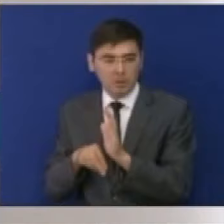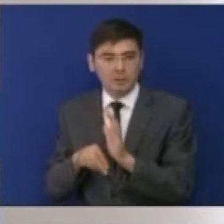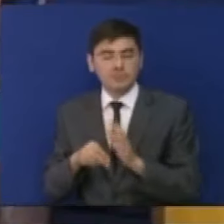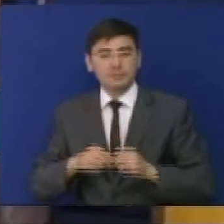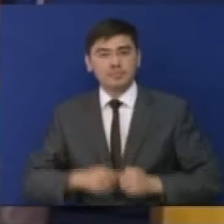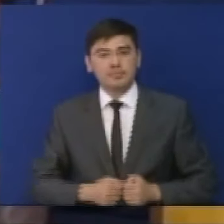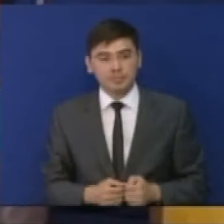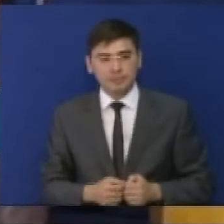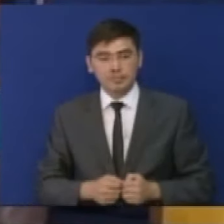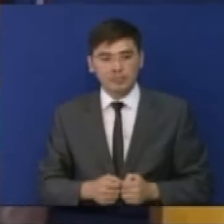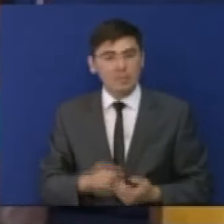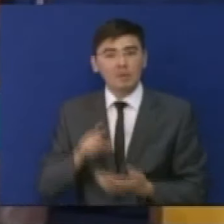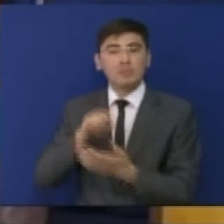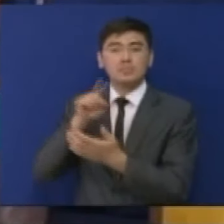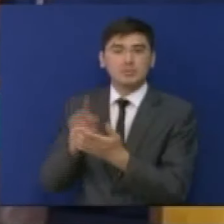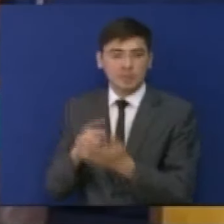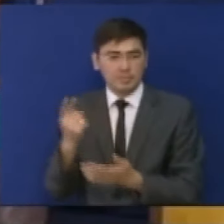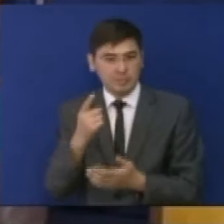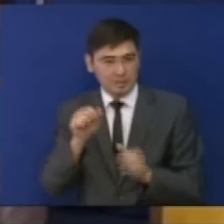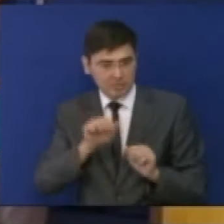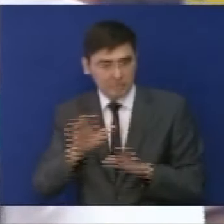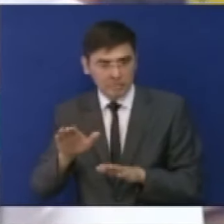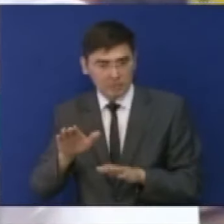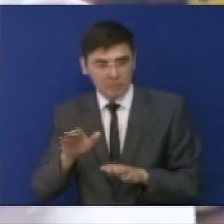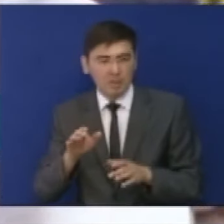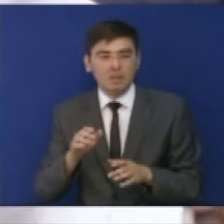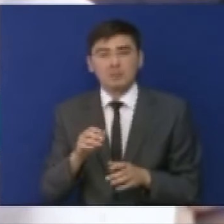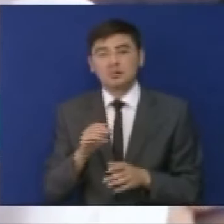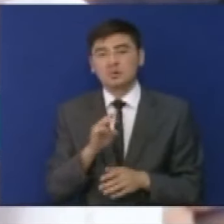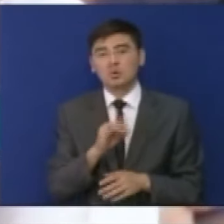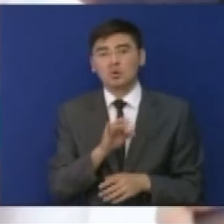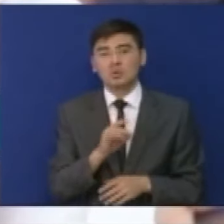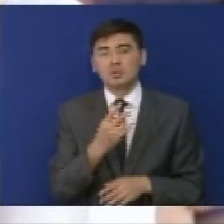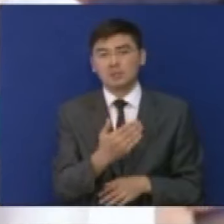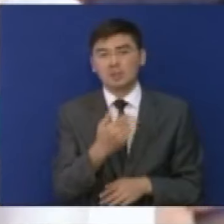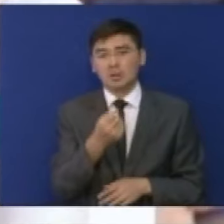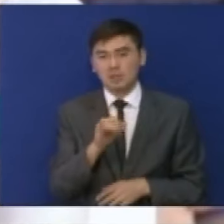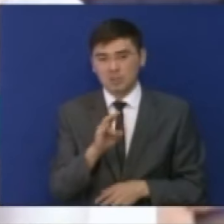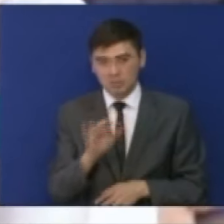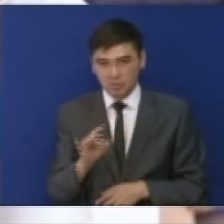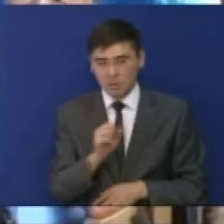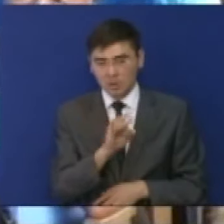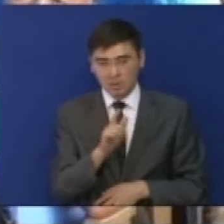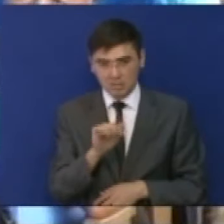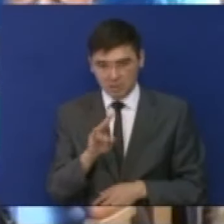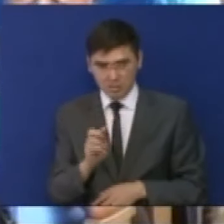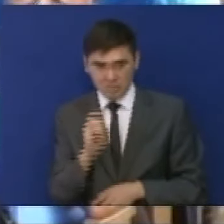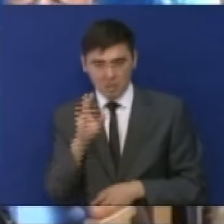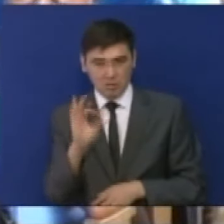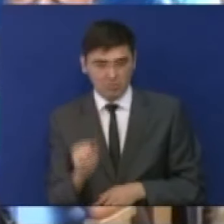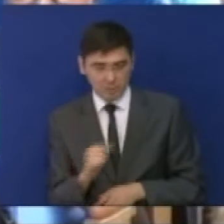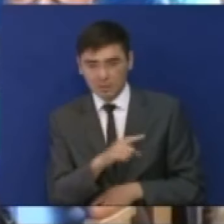очередь? На этот вопрос ответила первый заместитель председателя городского филиала партии «Нур-Отан» Айнур Аргамбекова. Она объяснила, что